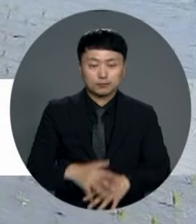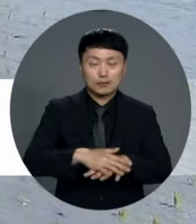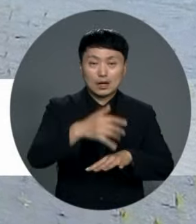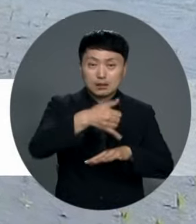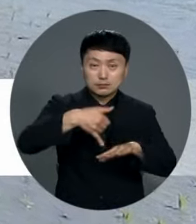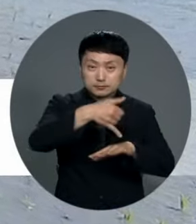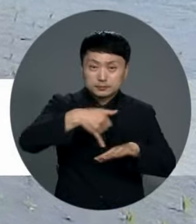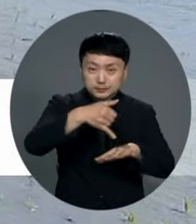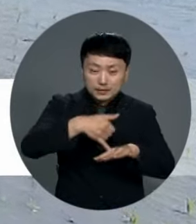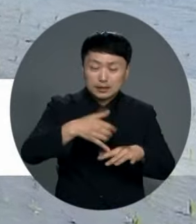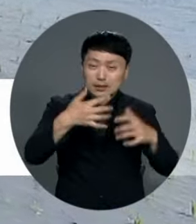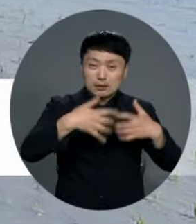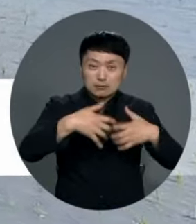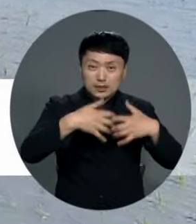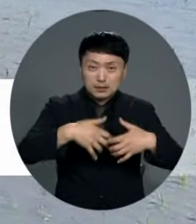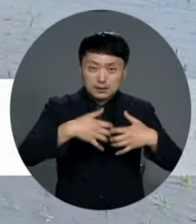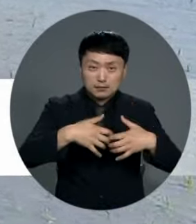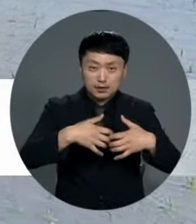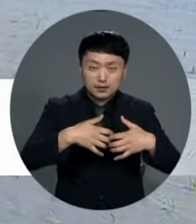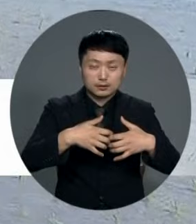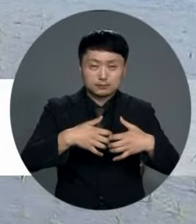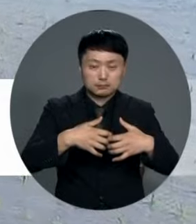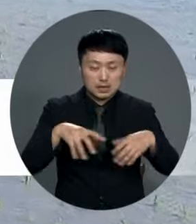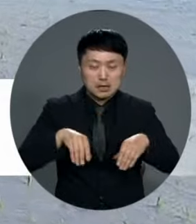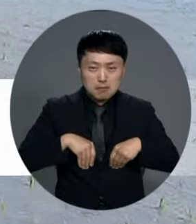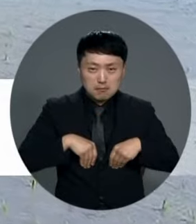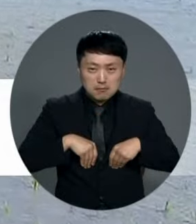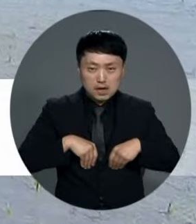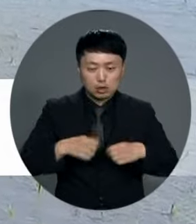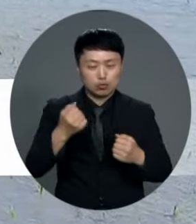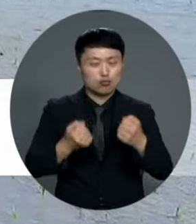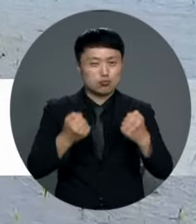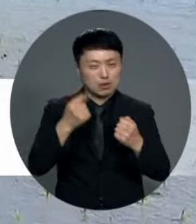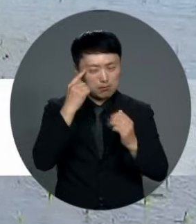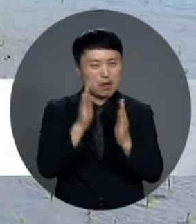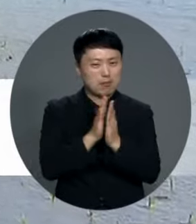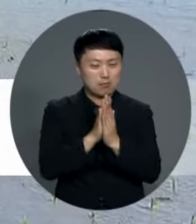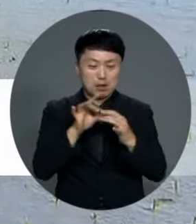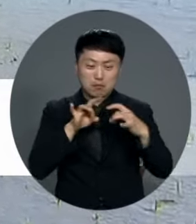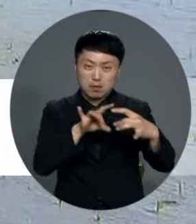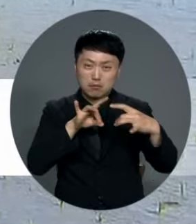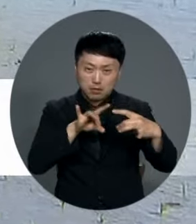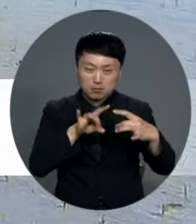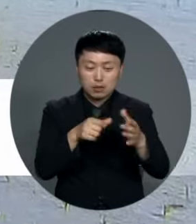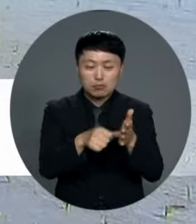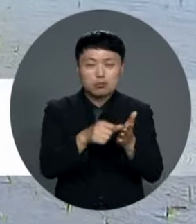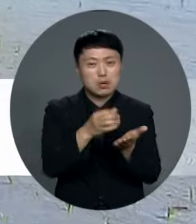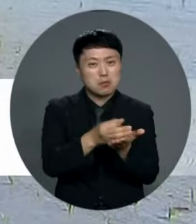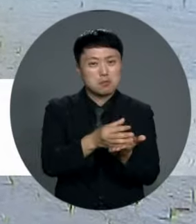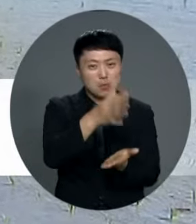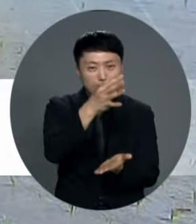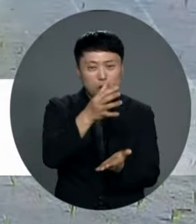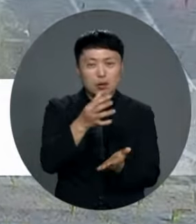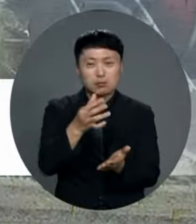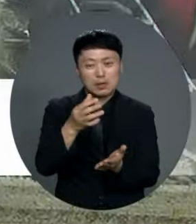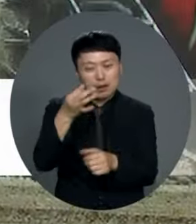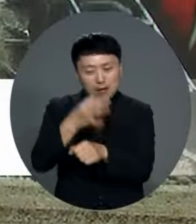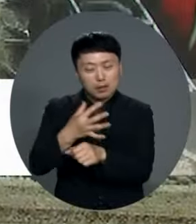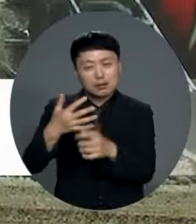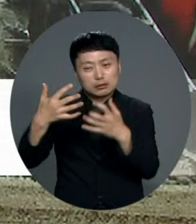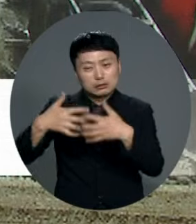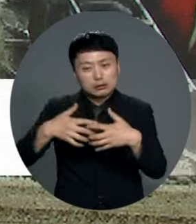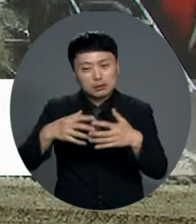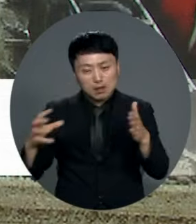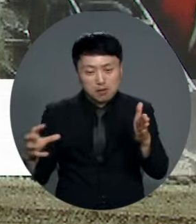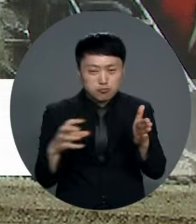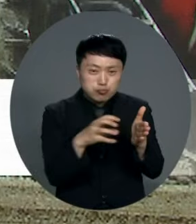농기계에도 자율주행 기능이 속속 도입되고 있지만 가격이 만만치 않은 게 사실입니다. 이런 가운데 간단한 부착만으로도